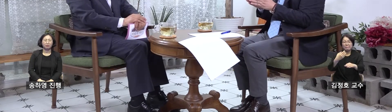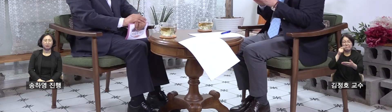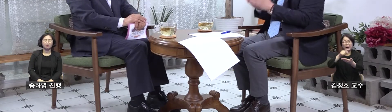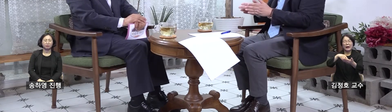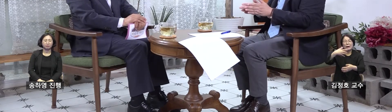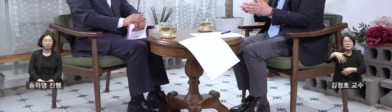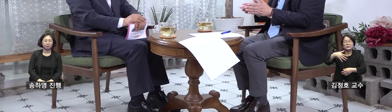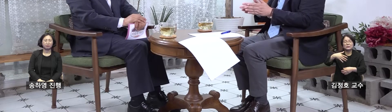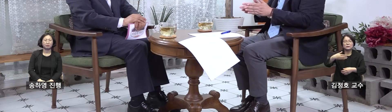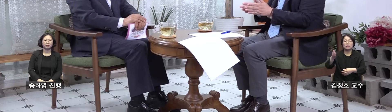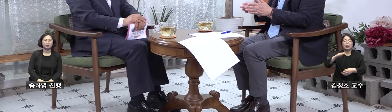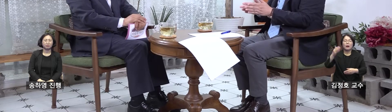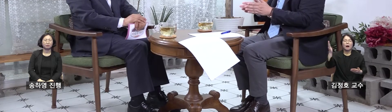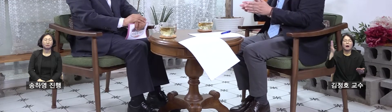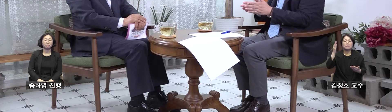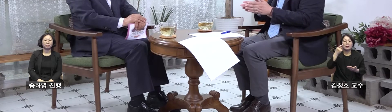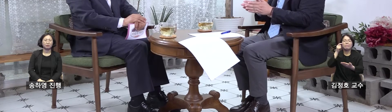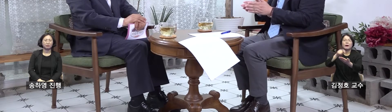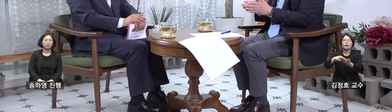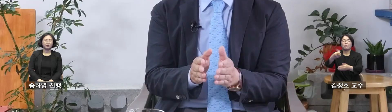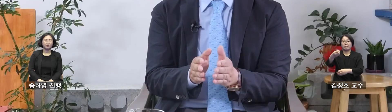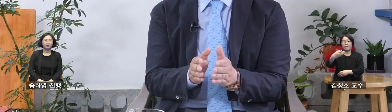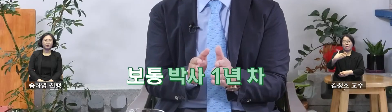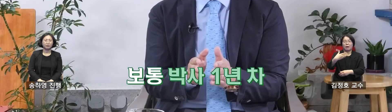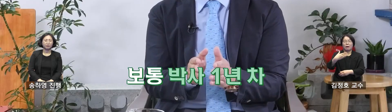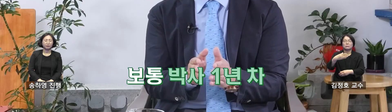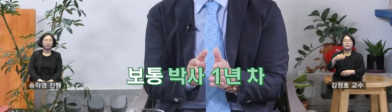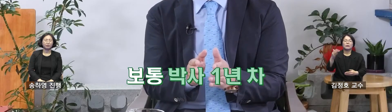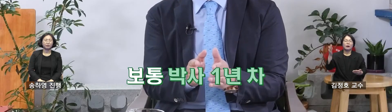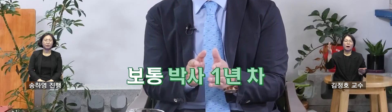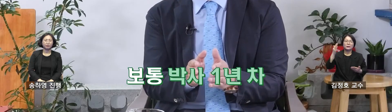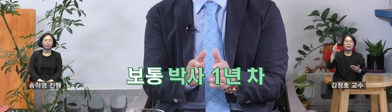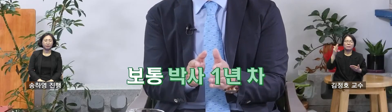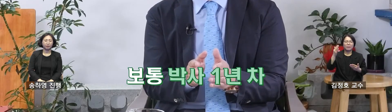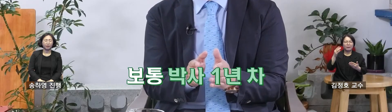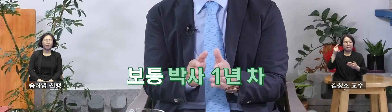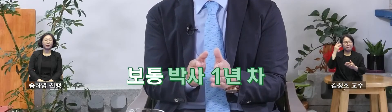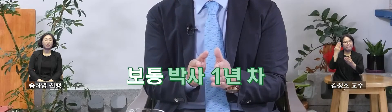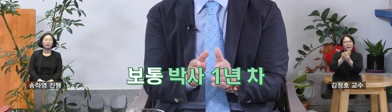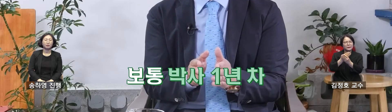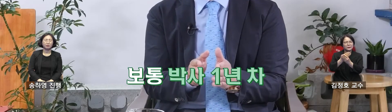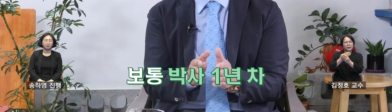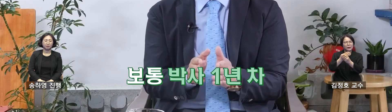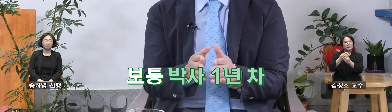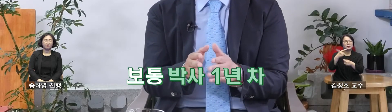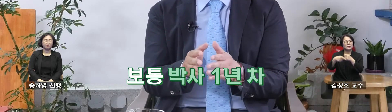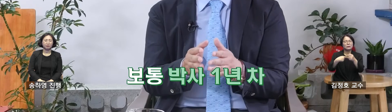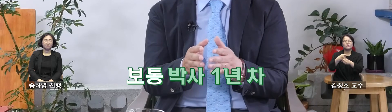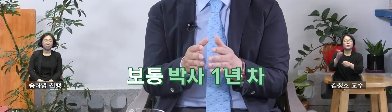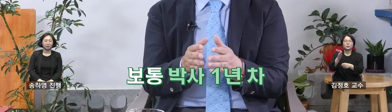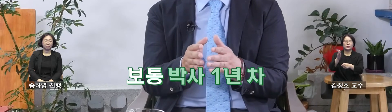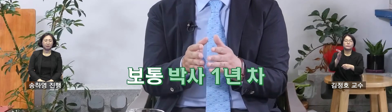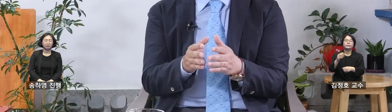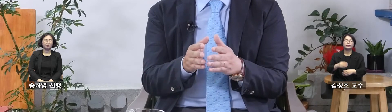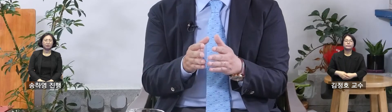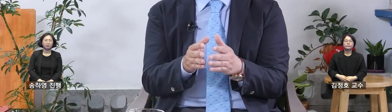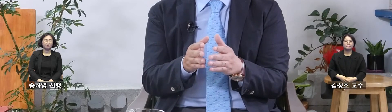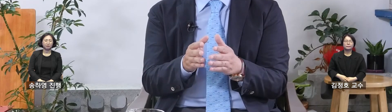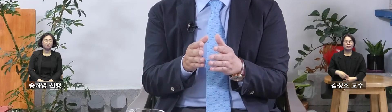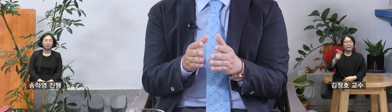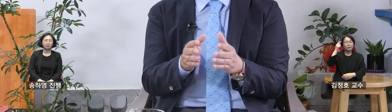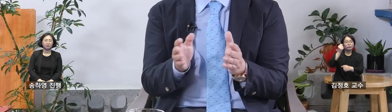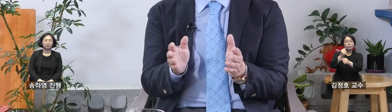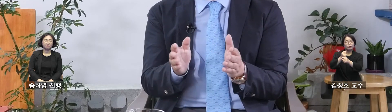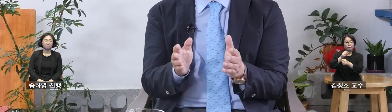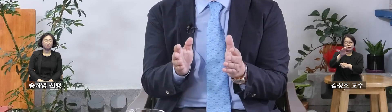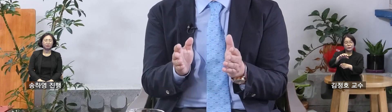있는데 학생이 찾아줄 때 보통 그때가 학생들이 박사 1년 차 정도 될 때가 그렇습니다. 근데 제가 이제 그 연구실에